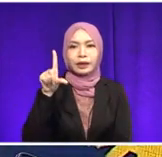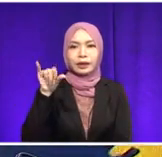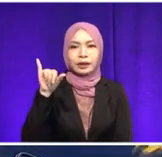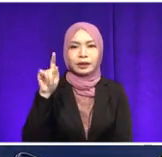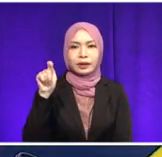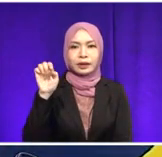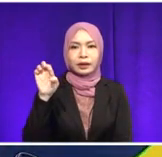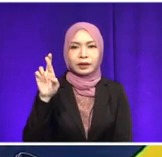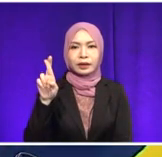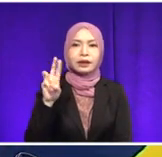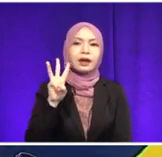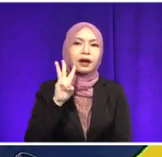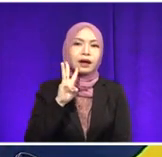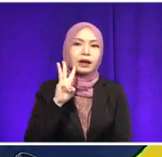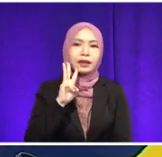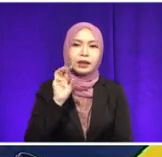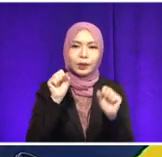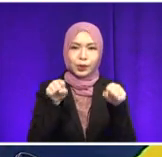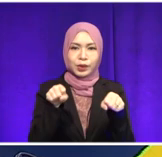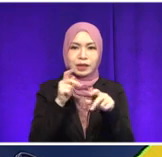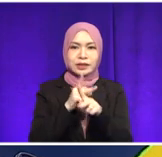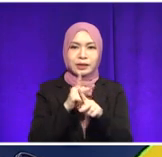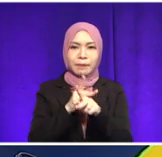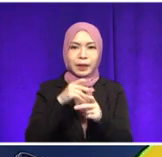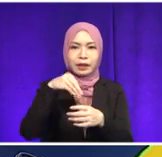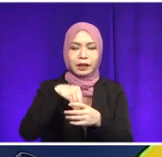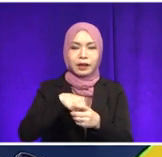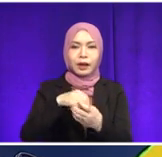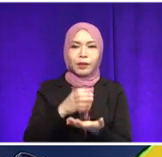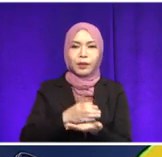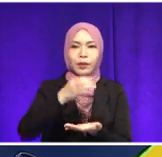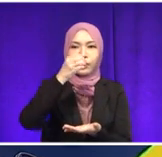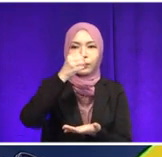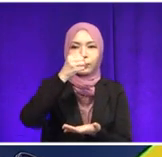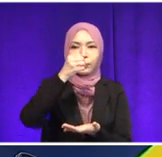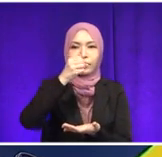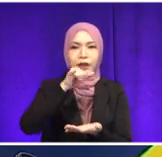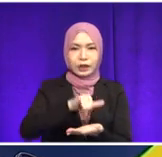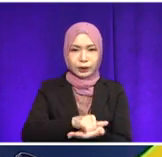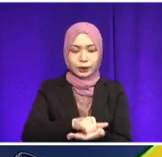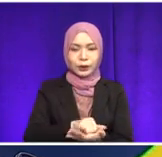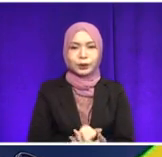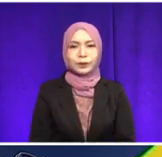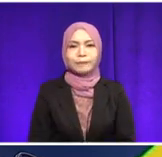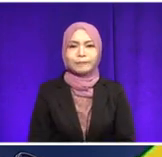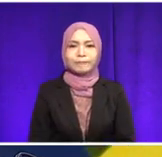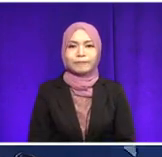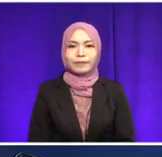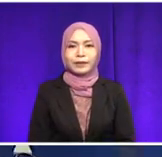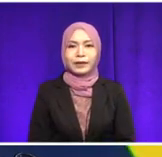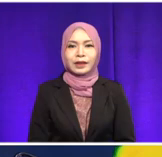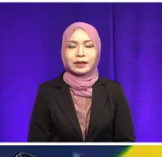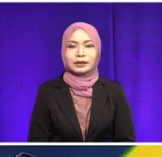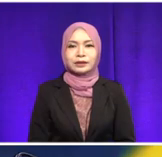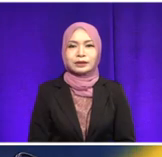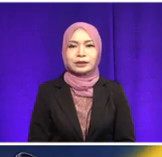suka ini memang memerlukan Ayah yang banyak jadi satu detik cukup untuk setiap orang Oke jadi kemudian warnanya macam mana